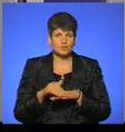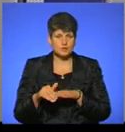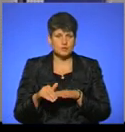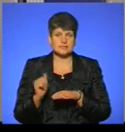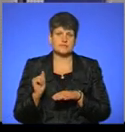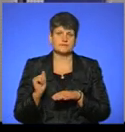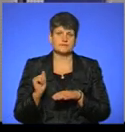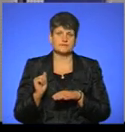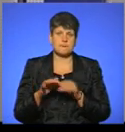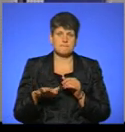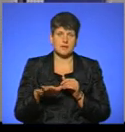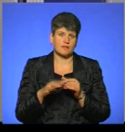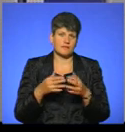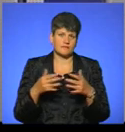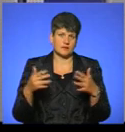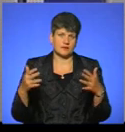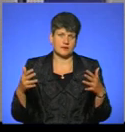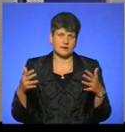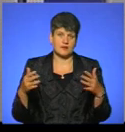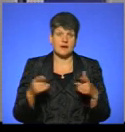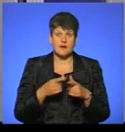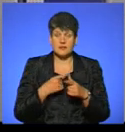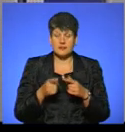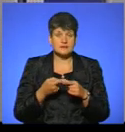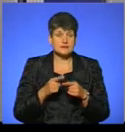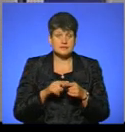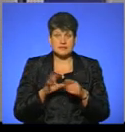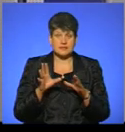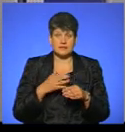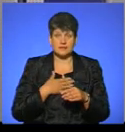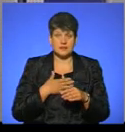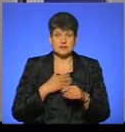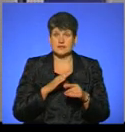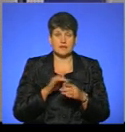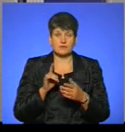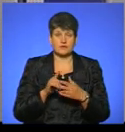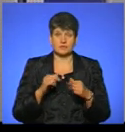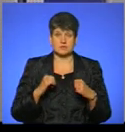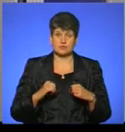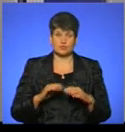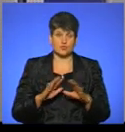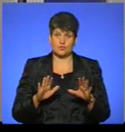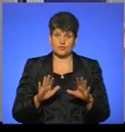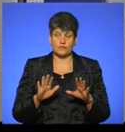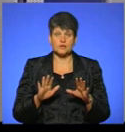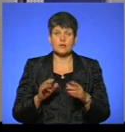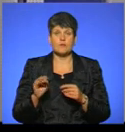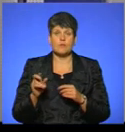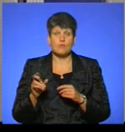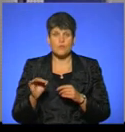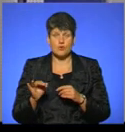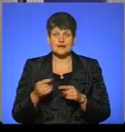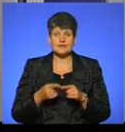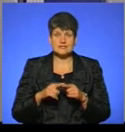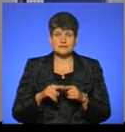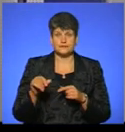вулиць, майданів і так далі. Ну, але це все одно нас не повинно заспокоювати, бо як не як, ці шкідливі